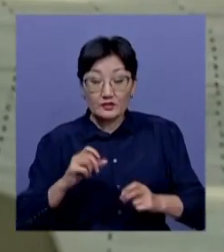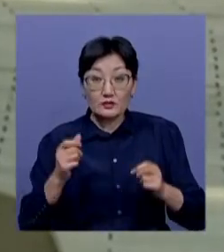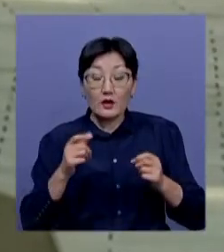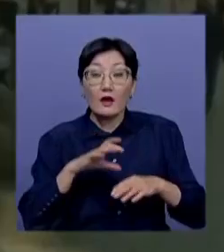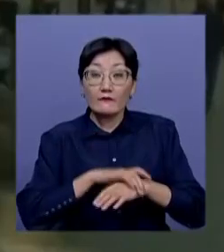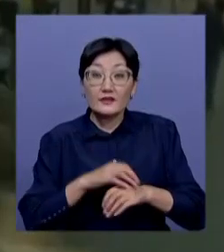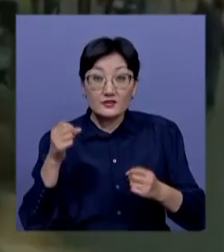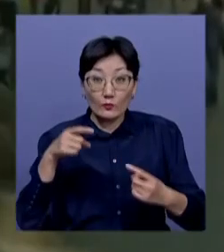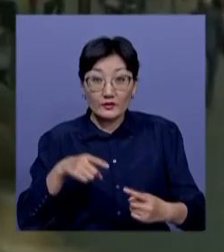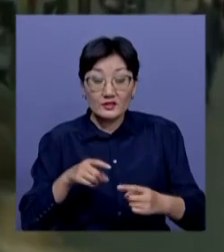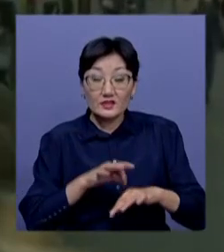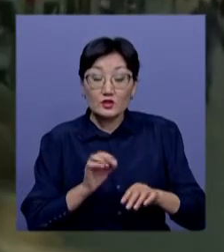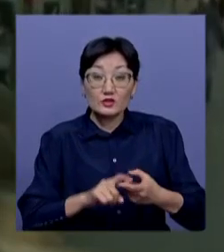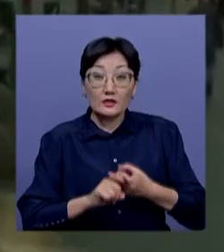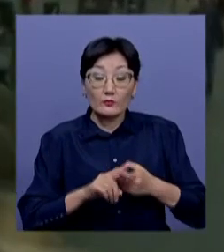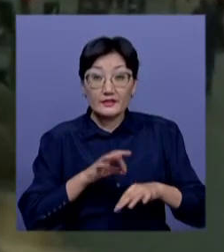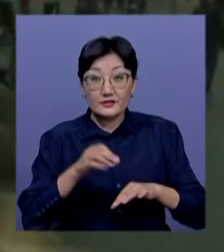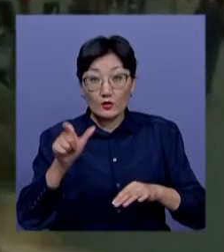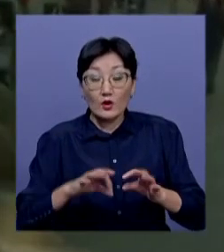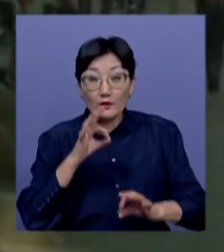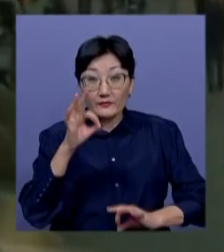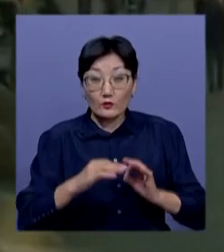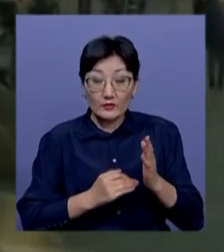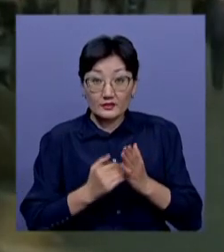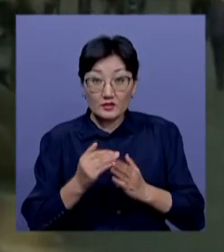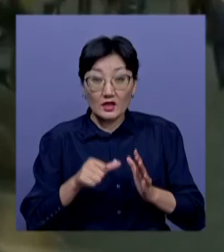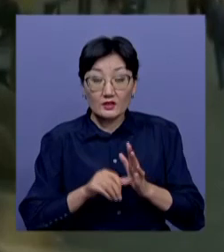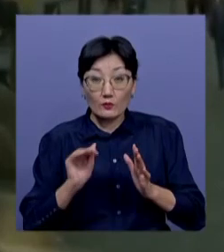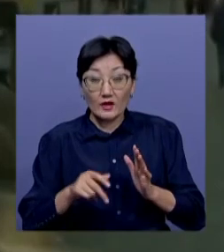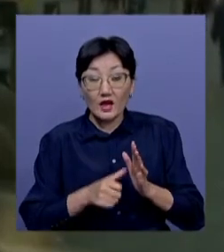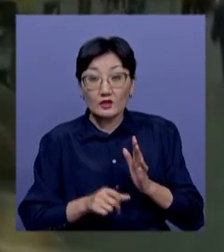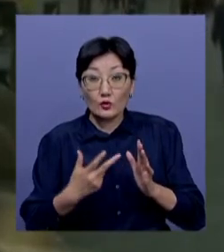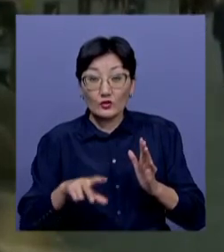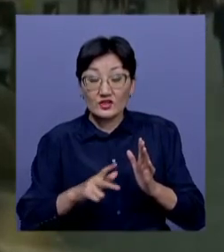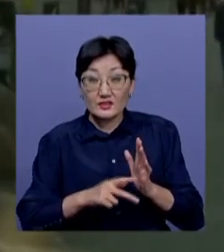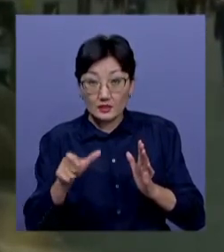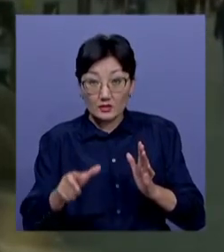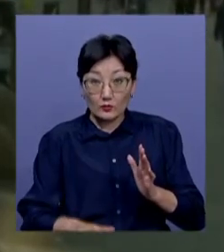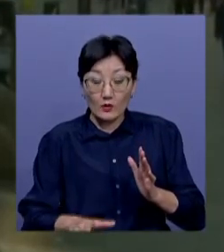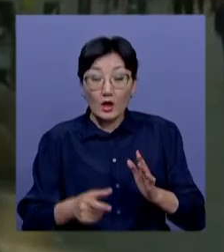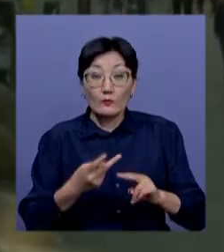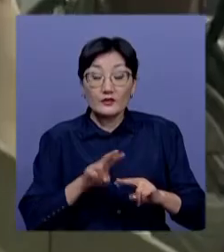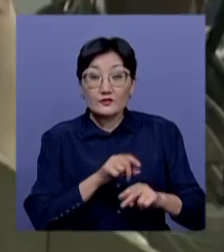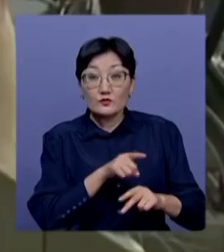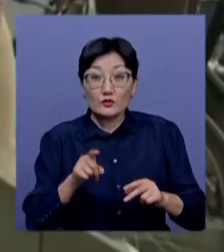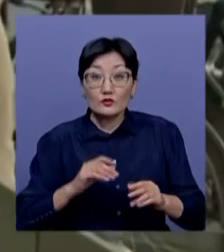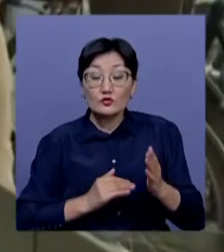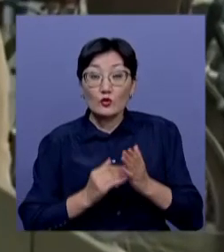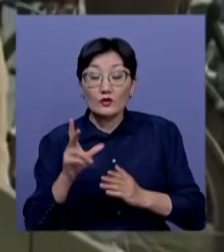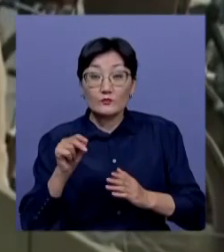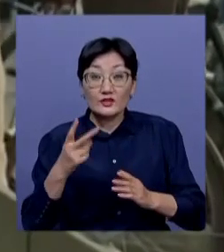дерегі бойынша елде ауру жұқтырған науқастардың тәуліктік өсімі 6638 адамға жеткен. Бұған дейін жоғарғы